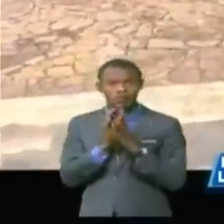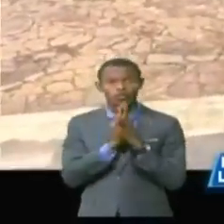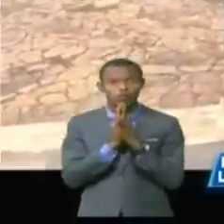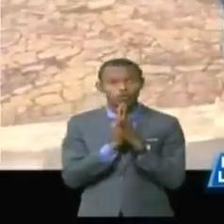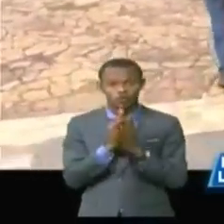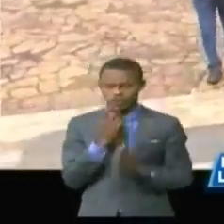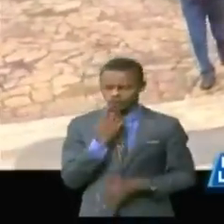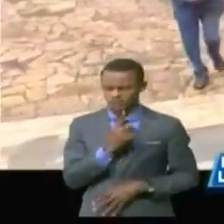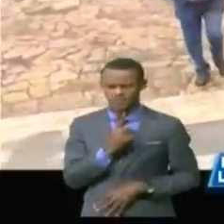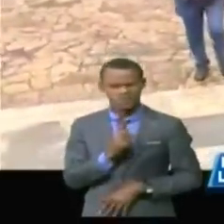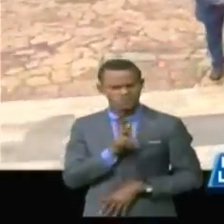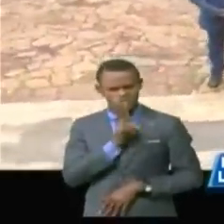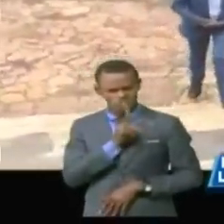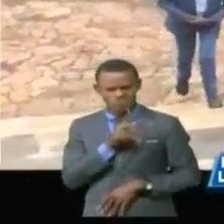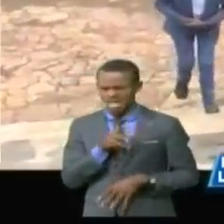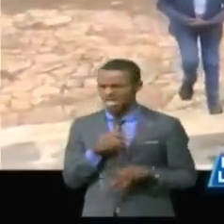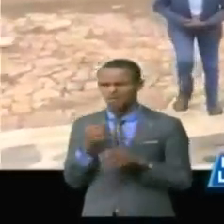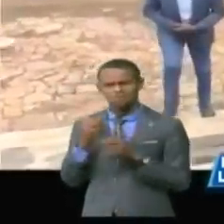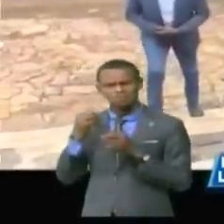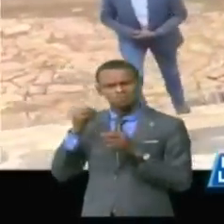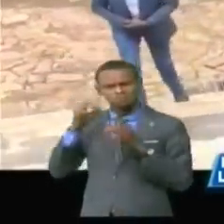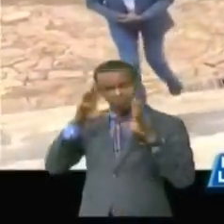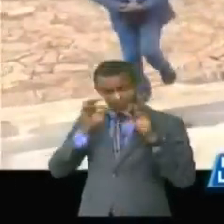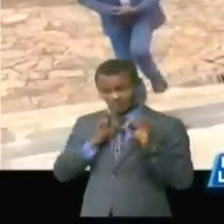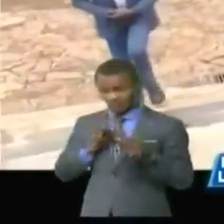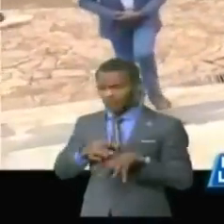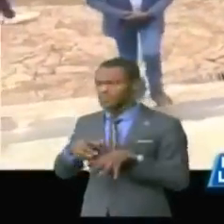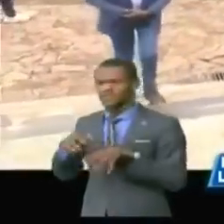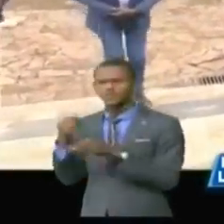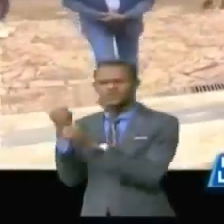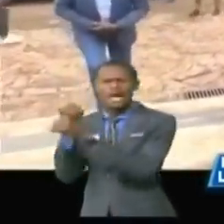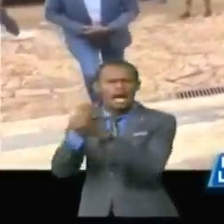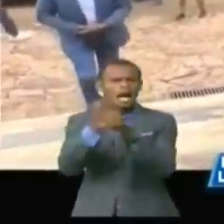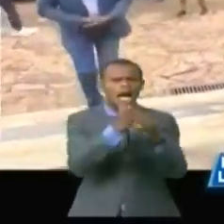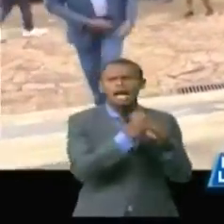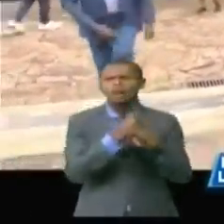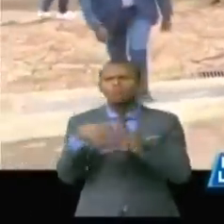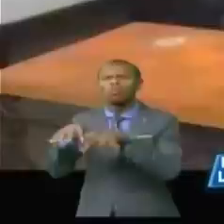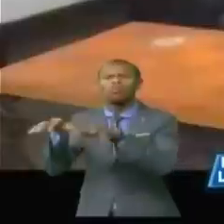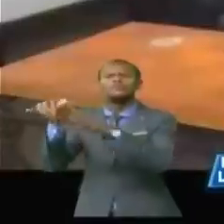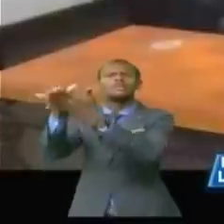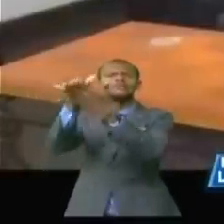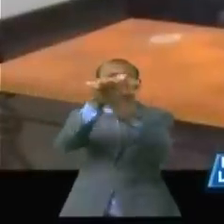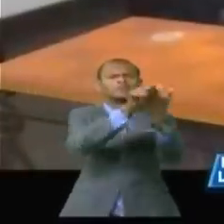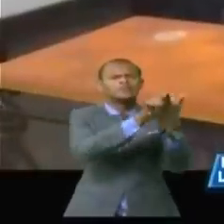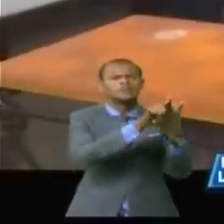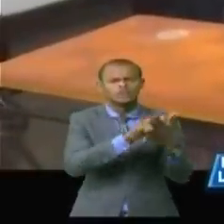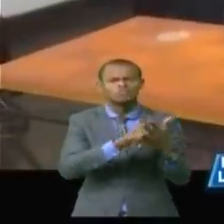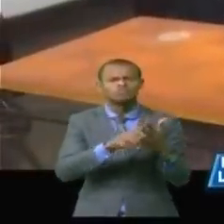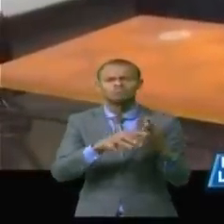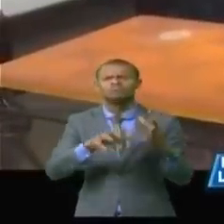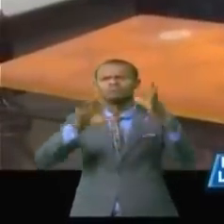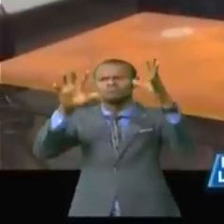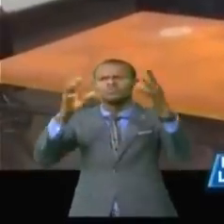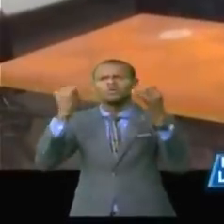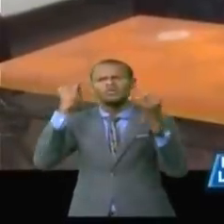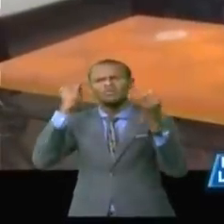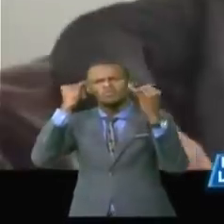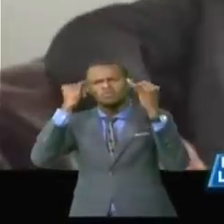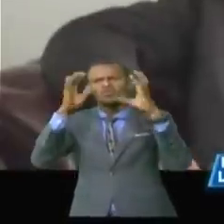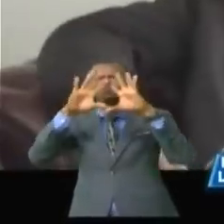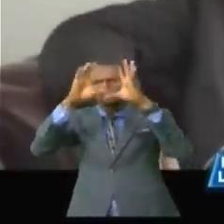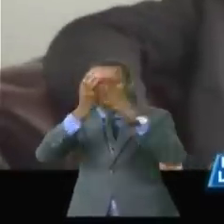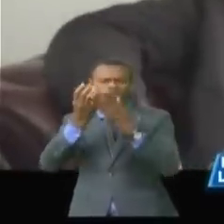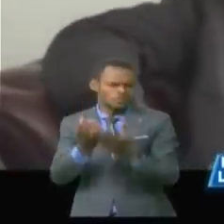Kivu, le vice-premier ministre, ministre de l'économie nationale, a pendant une demi-heure échangé avec les gouverneurs de